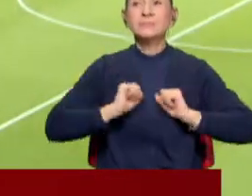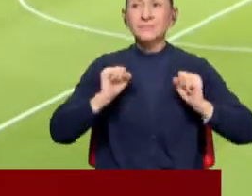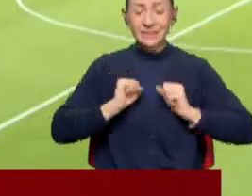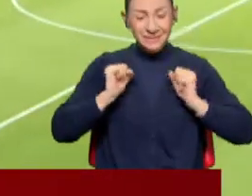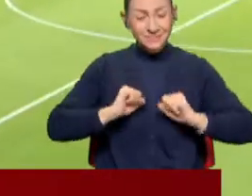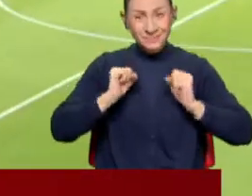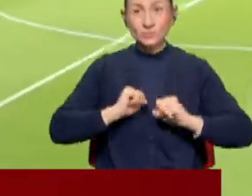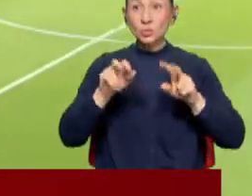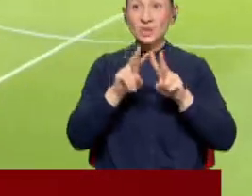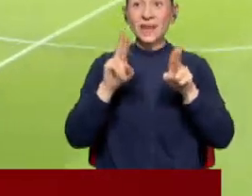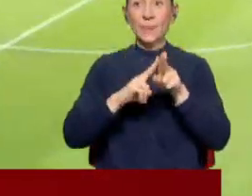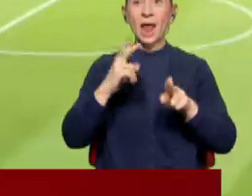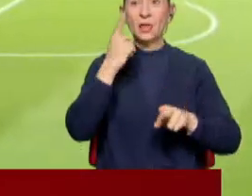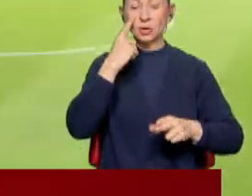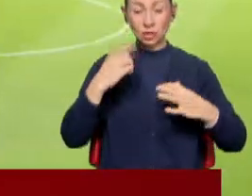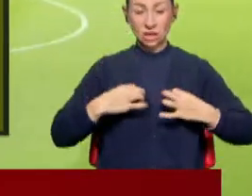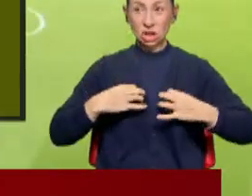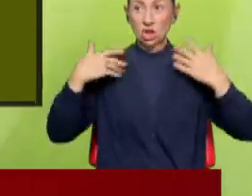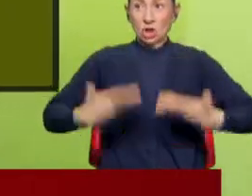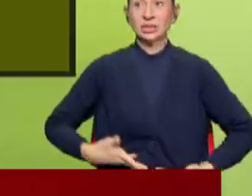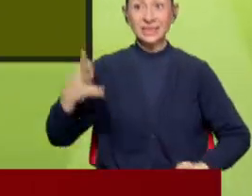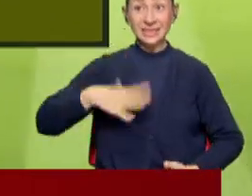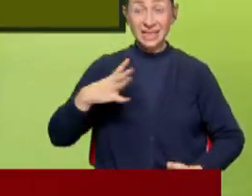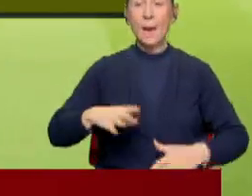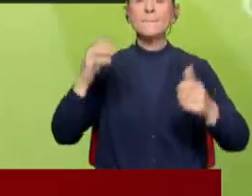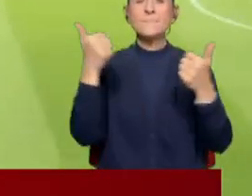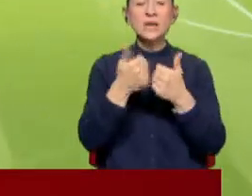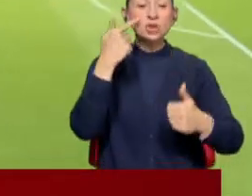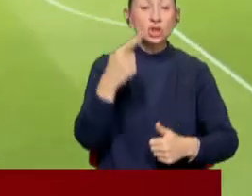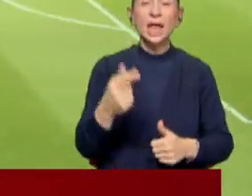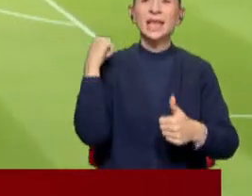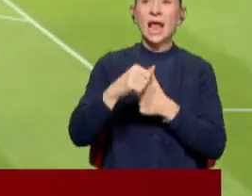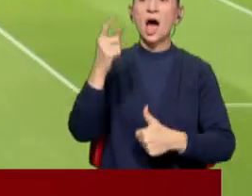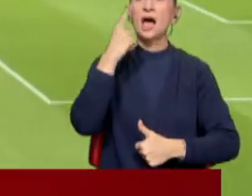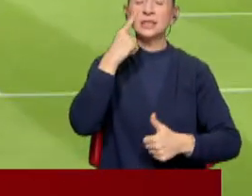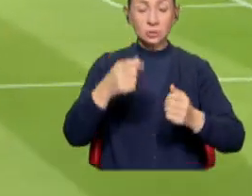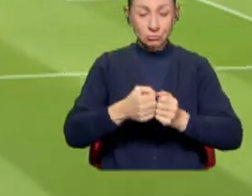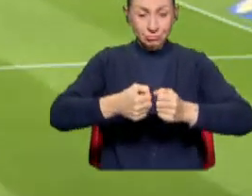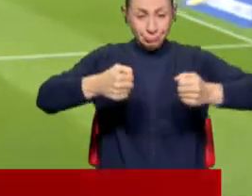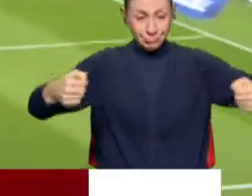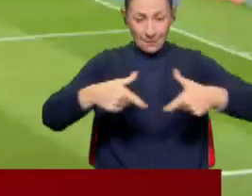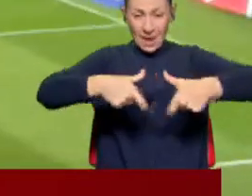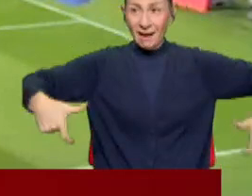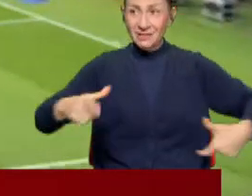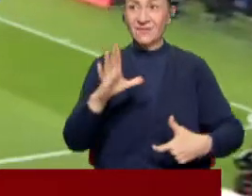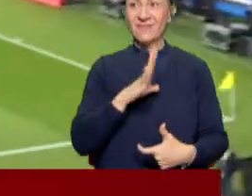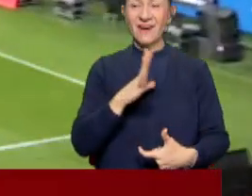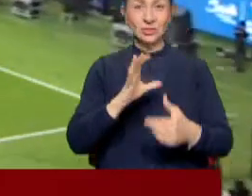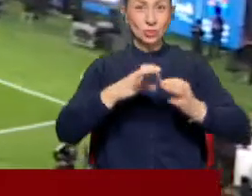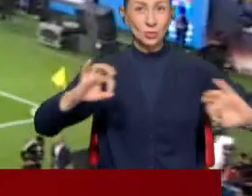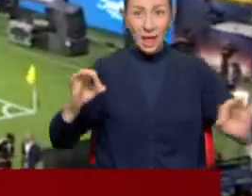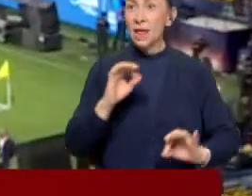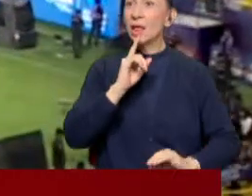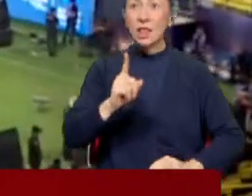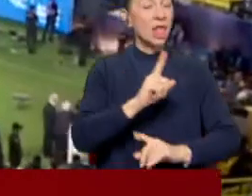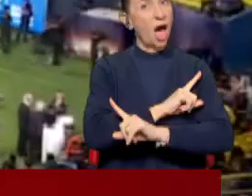için Mustafa Kemal Atatürk tişörtleriyle çıkma isteği ve maç sırasında da yine Atatürk'ün sözlerinin yazılı olduğu pankartlarla çıkma